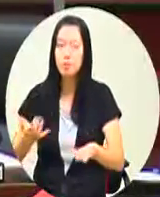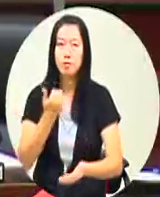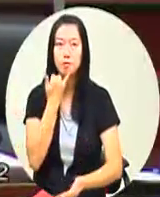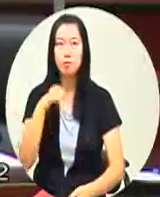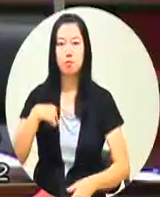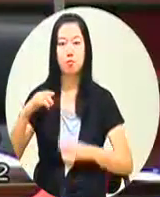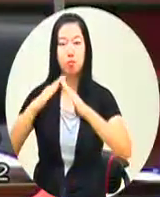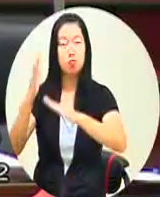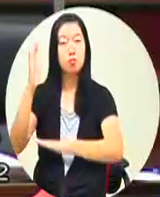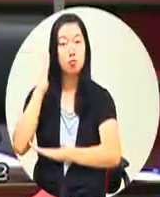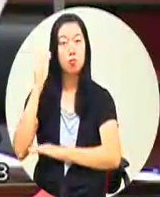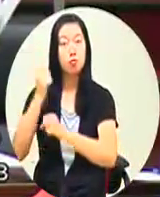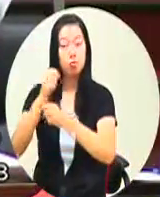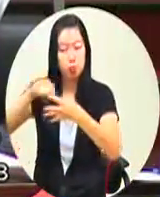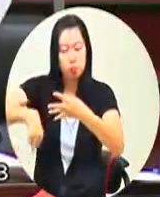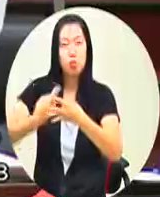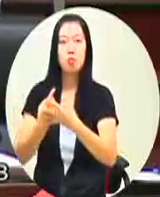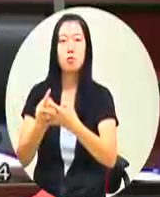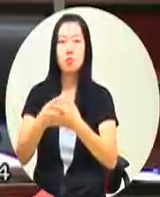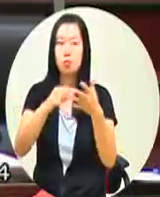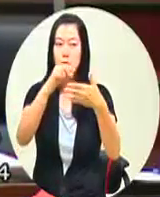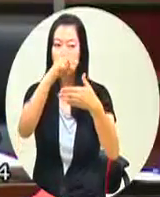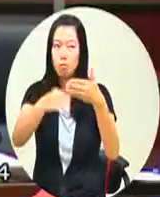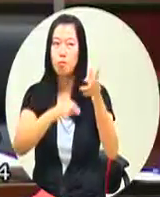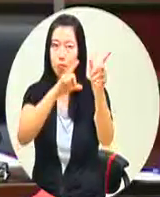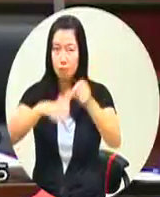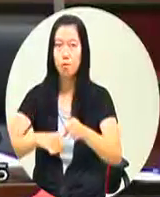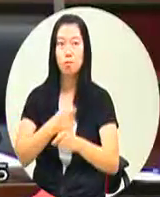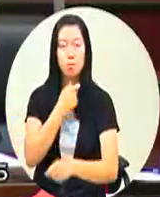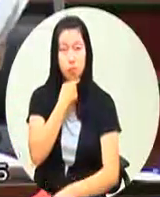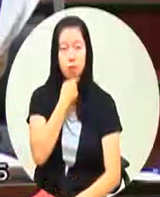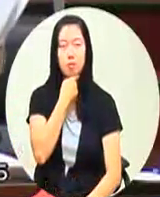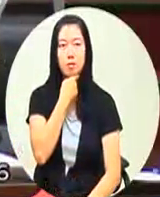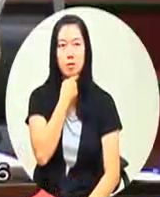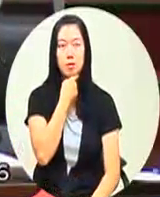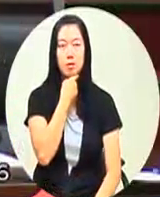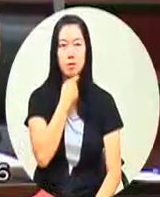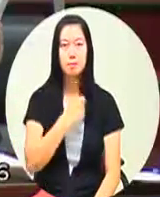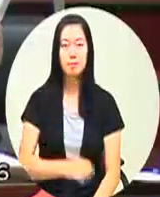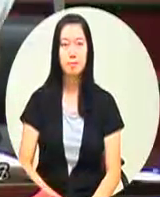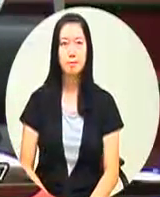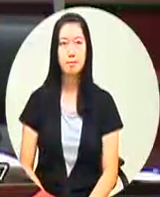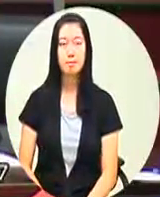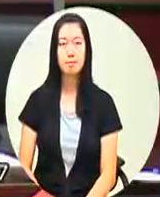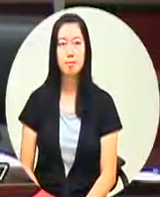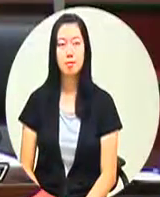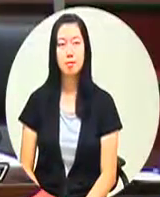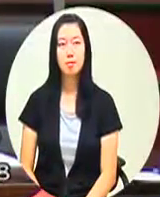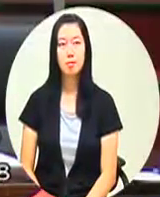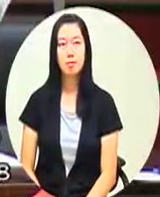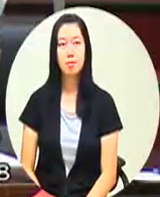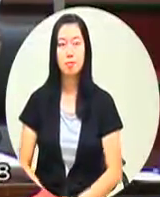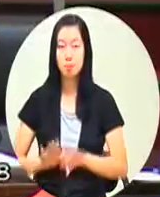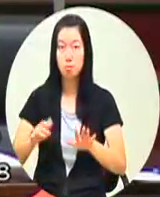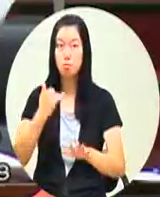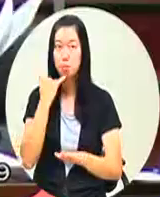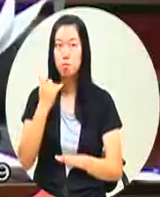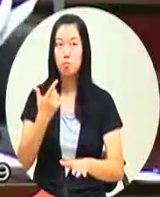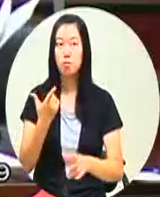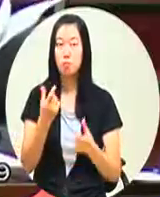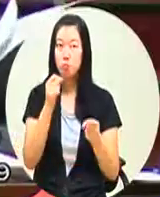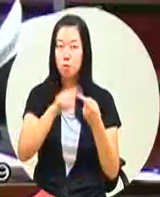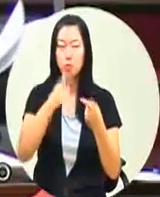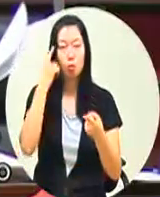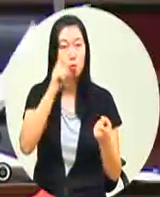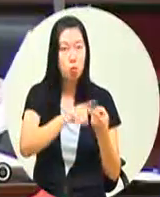事是一定要。合法嘛， 对 啊，合法是绝对都没有问题啊，本来就都合法。现在是合理跟合情，